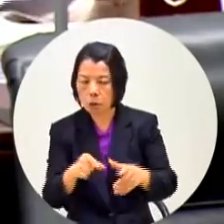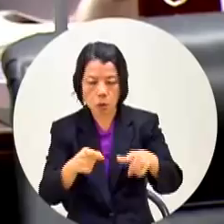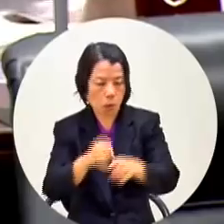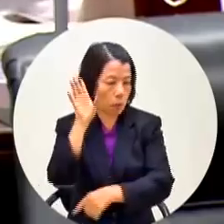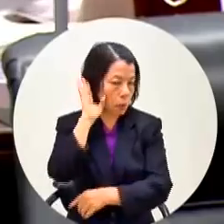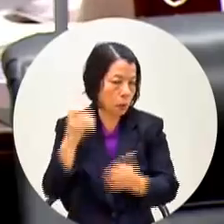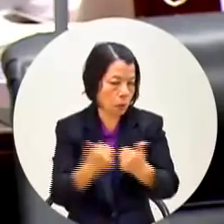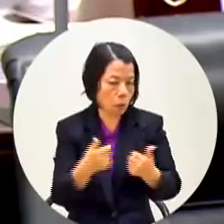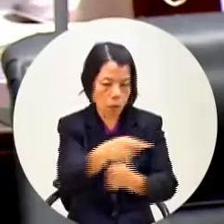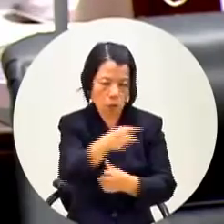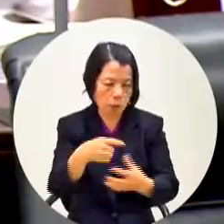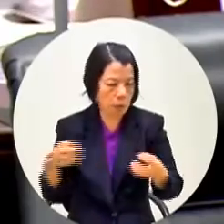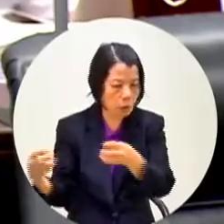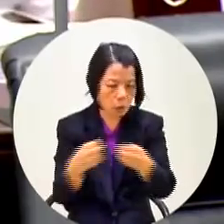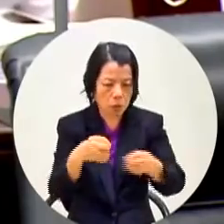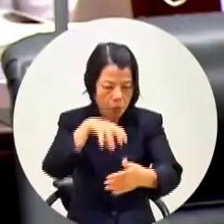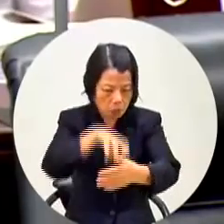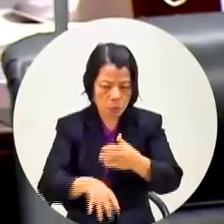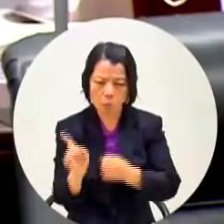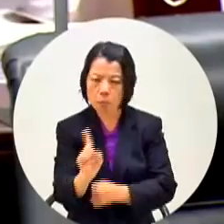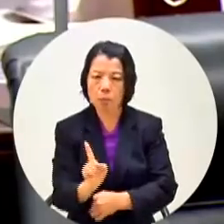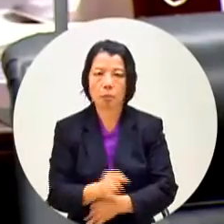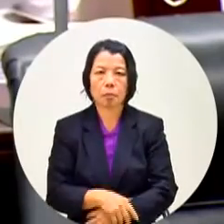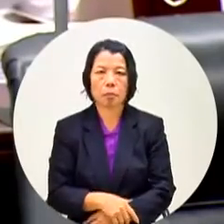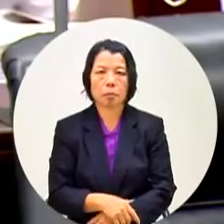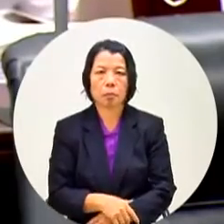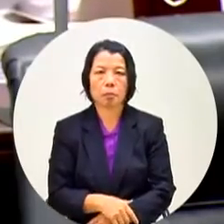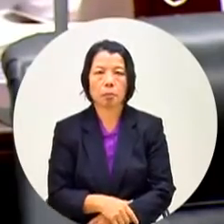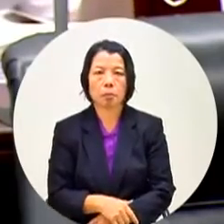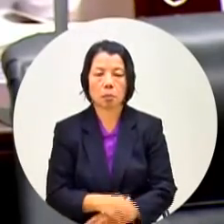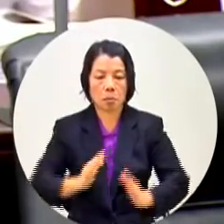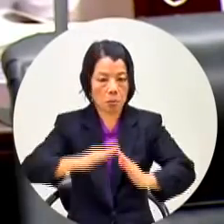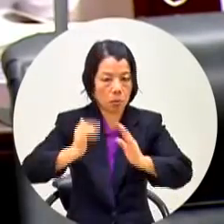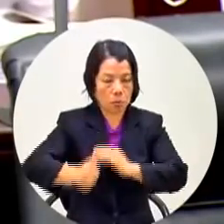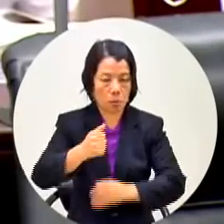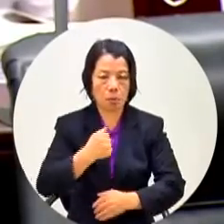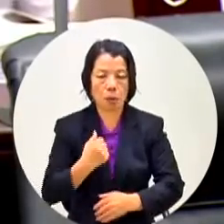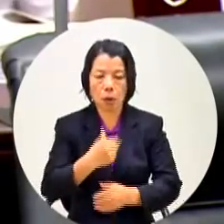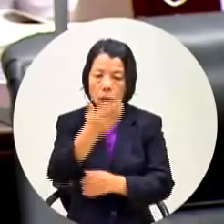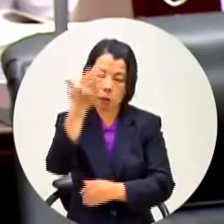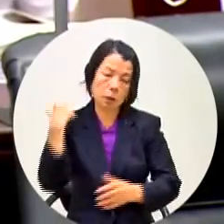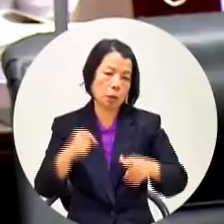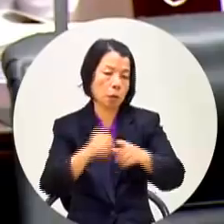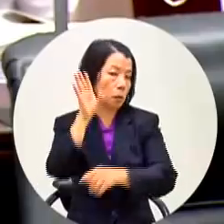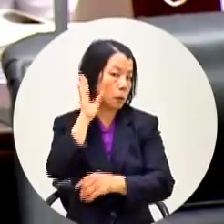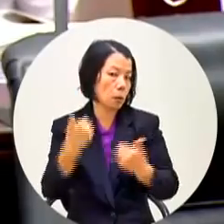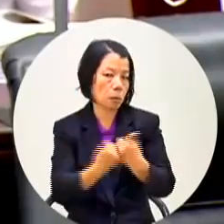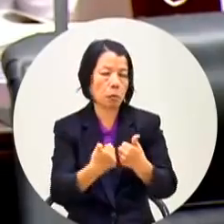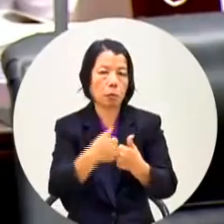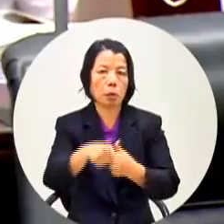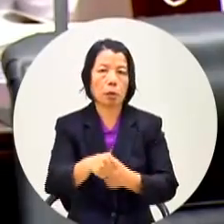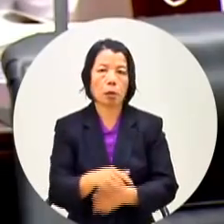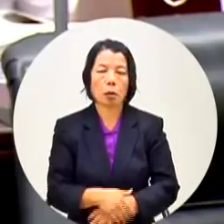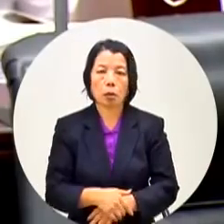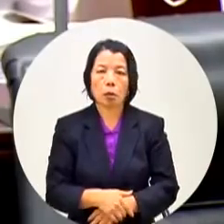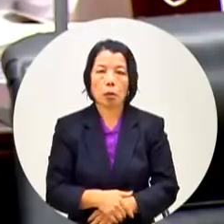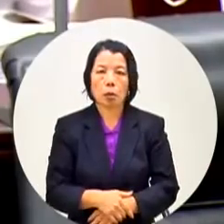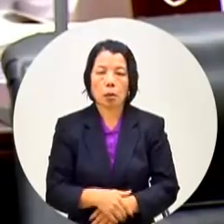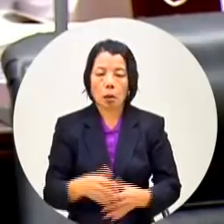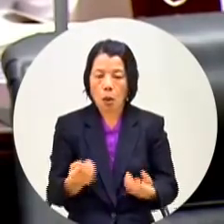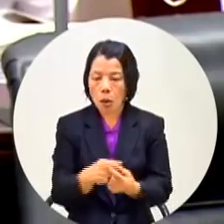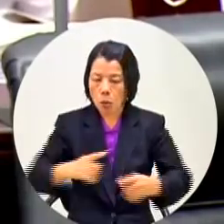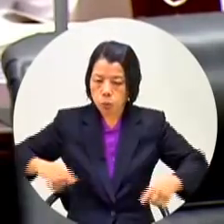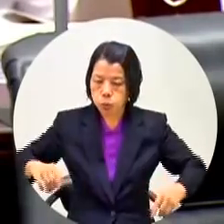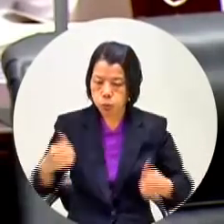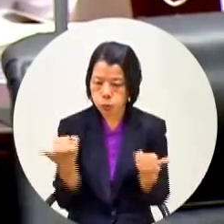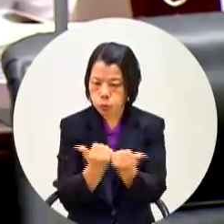实。市长应该知道，有过去的公听会有很多引发很多冲突，但到最后都已经变成就是